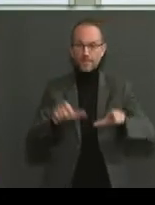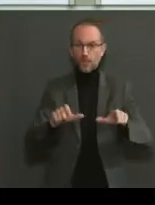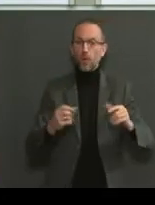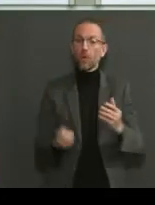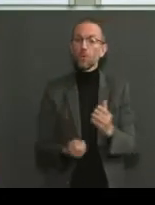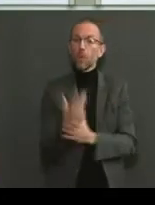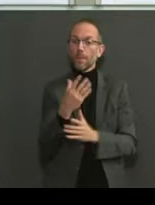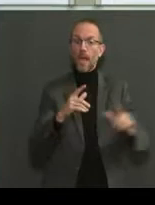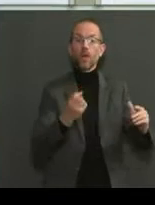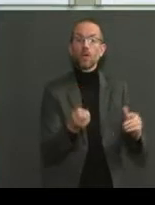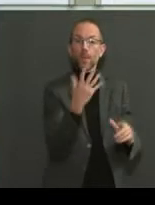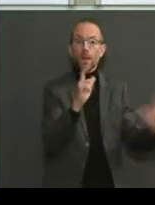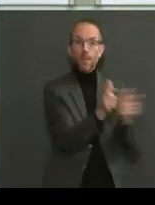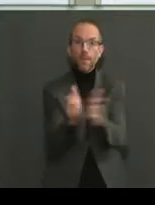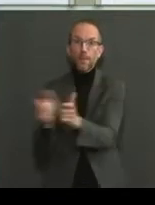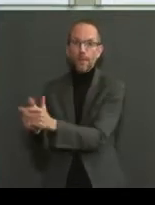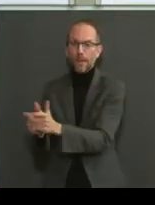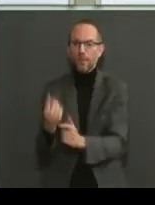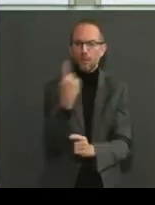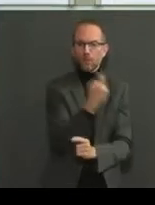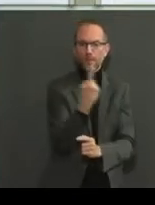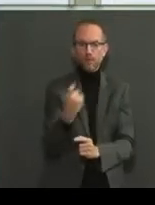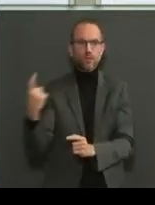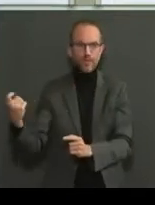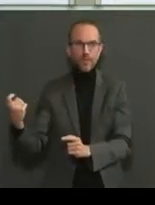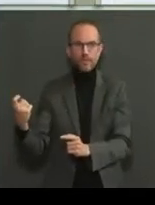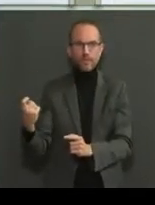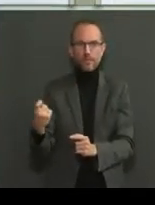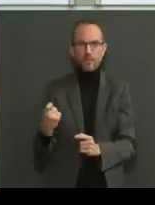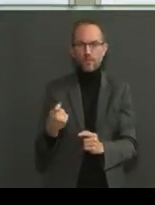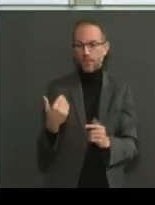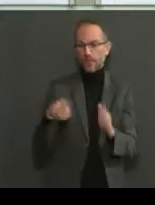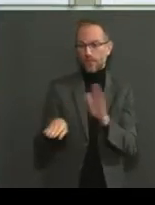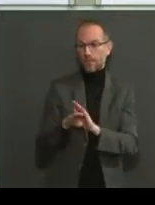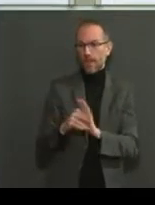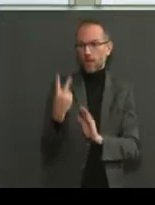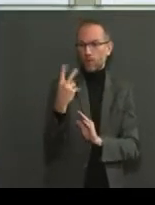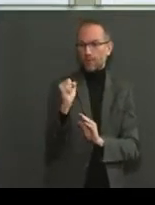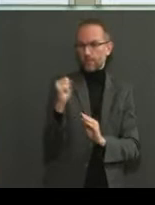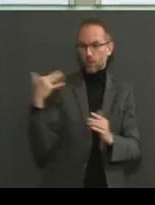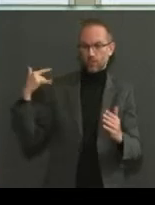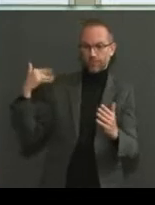repos depuis le 2 septembre. La semaine dernière,